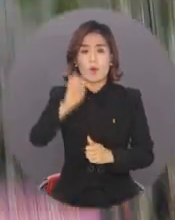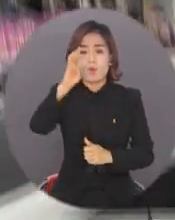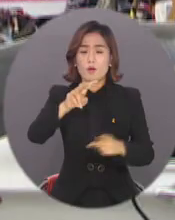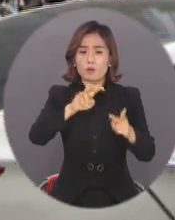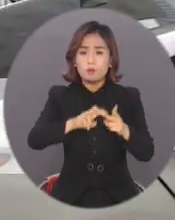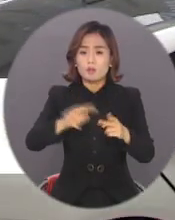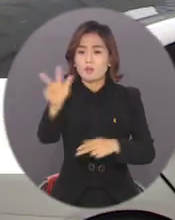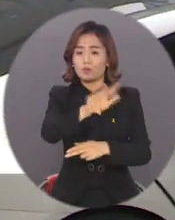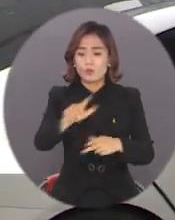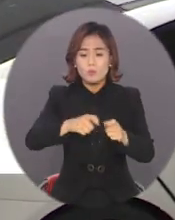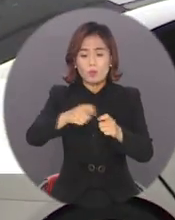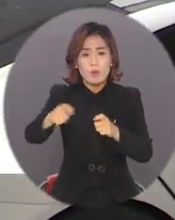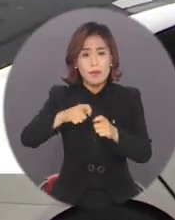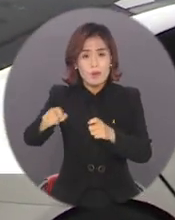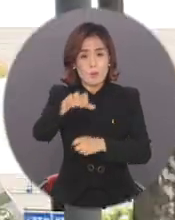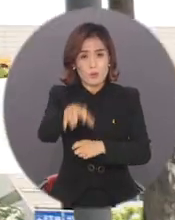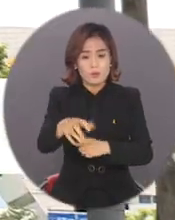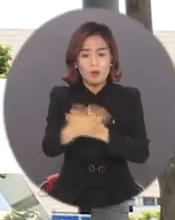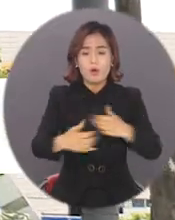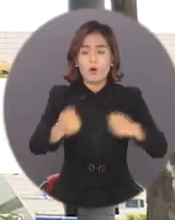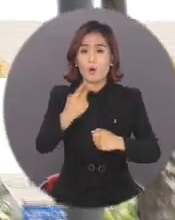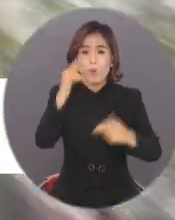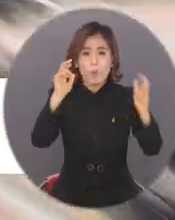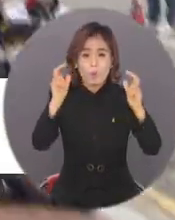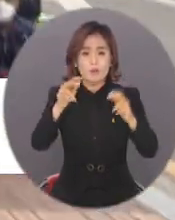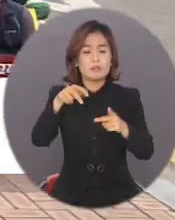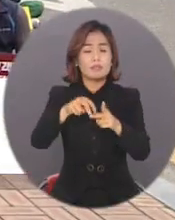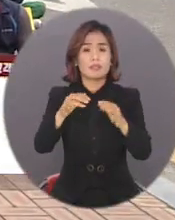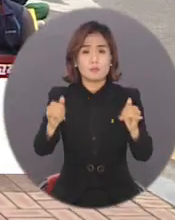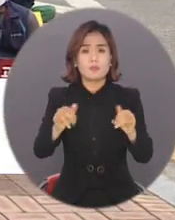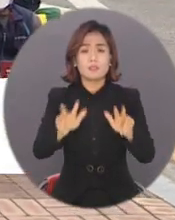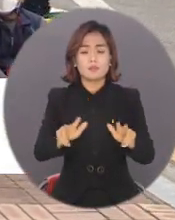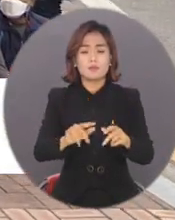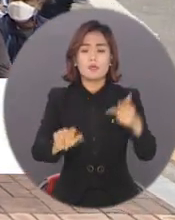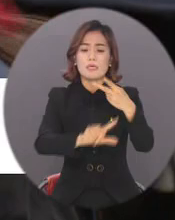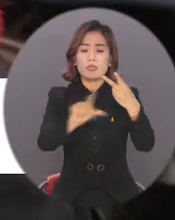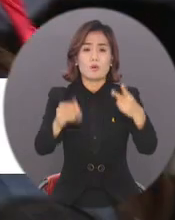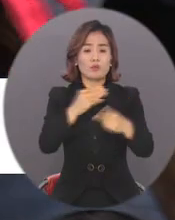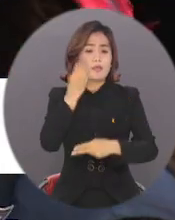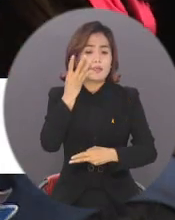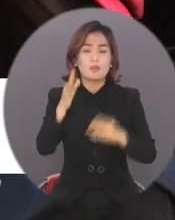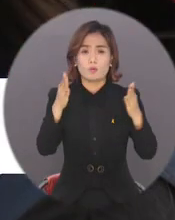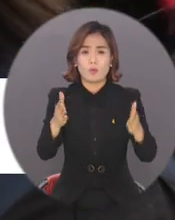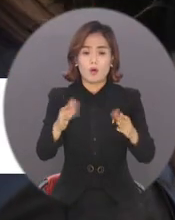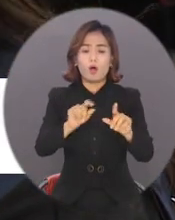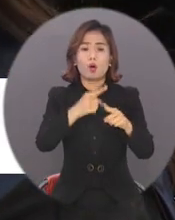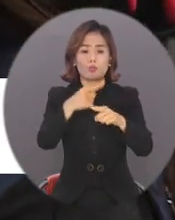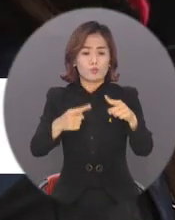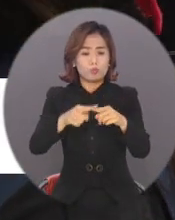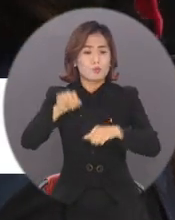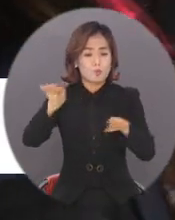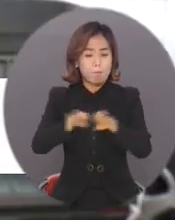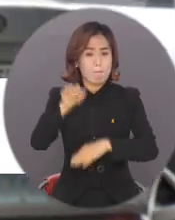등 전국 11개 지회가 포함된 건강보험공단 고객센터 지부는 지난 2월부터 넉 달째 부분 파업을